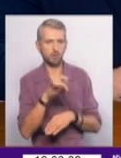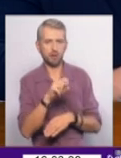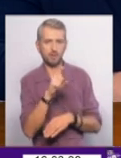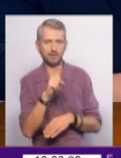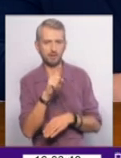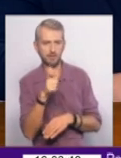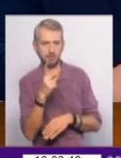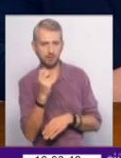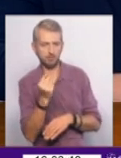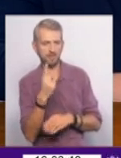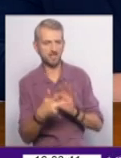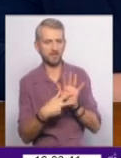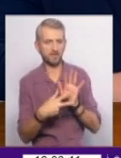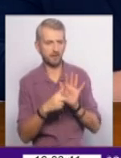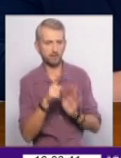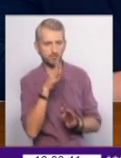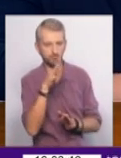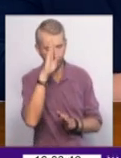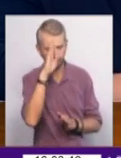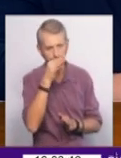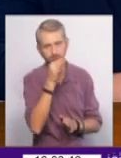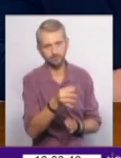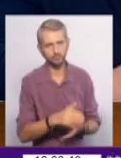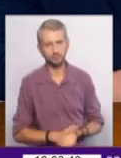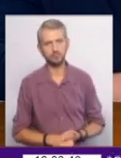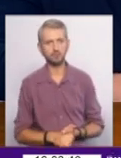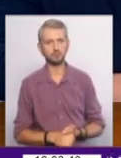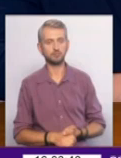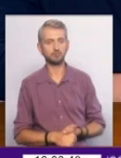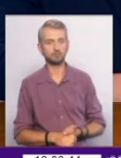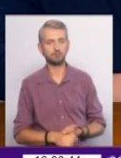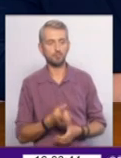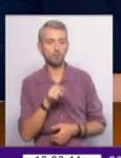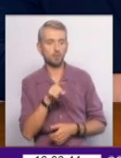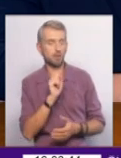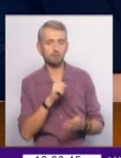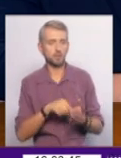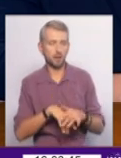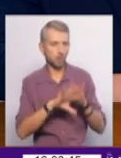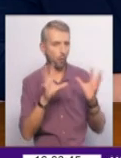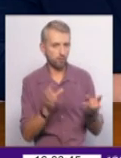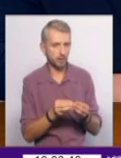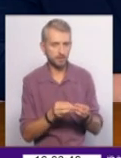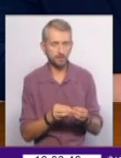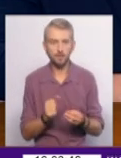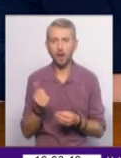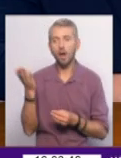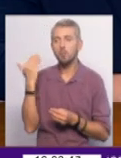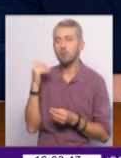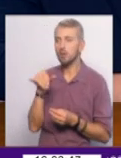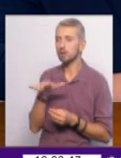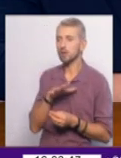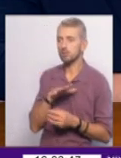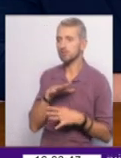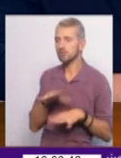слухач, ну, якби, зараз зазначив. Тому там питання комплексне. А попередньо були у вас